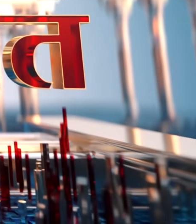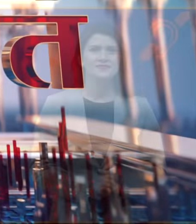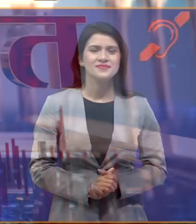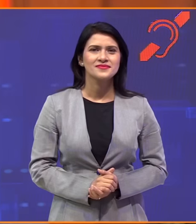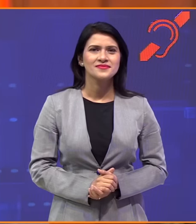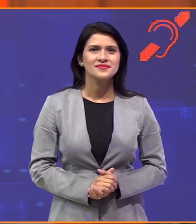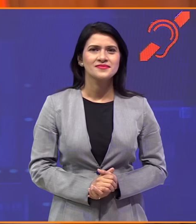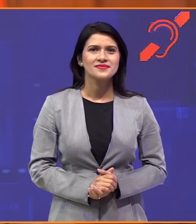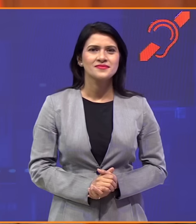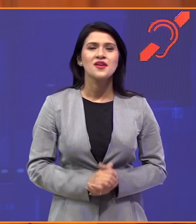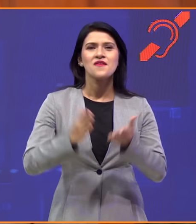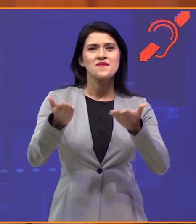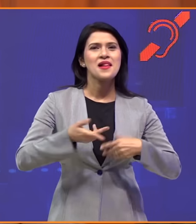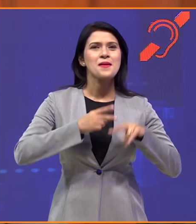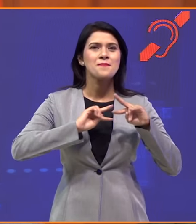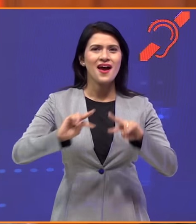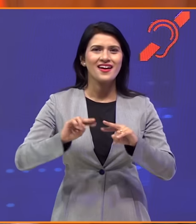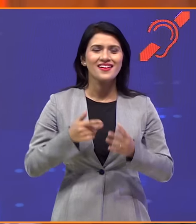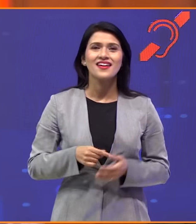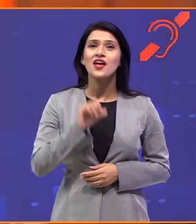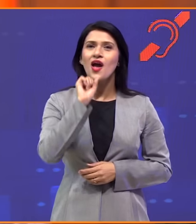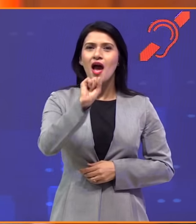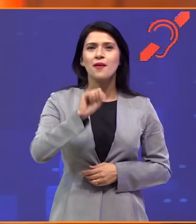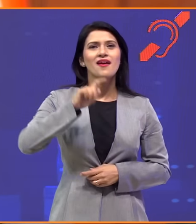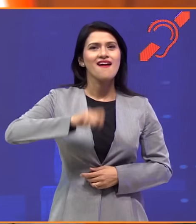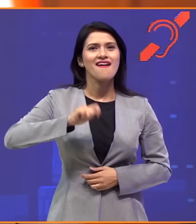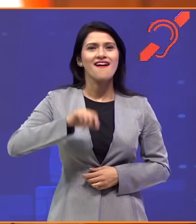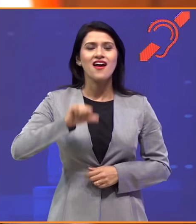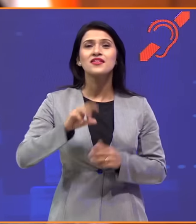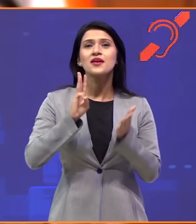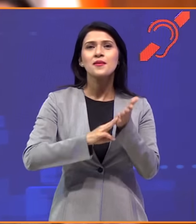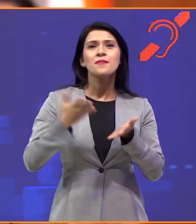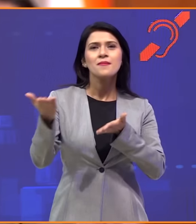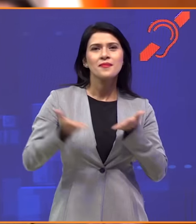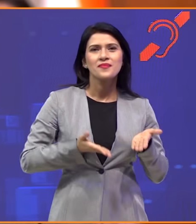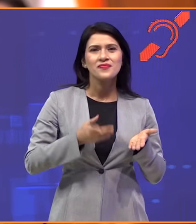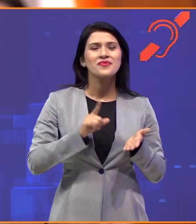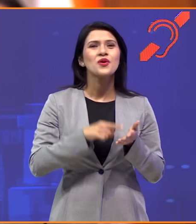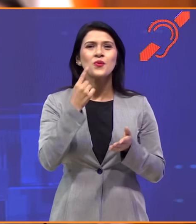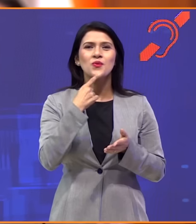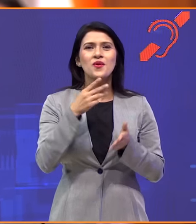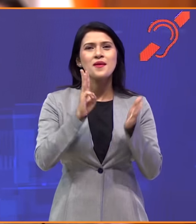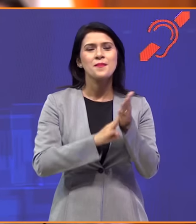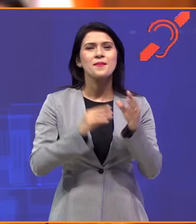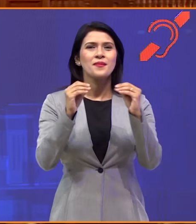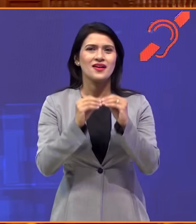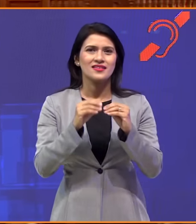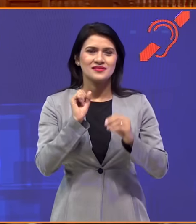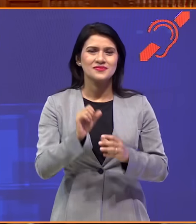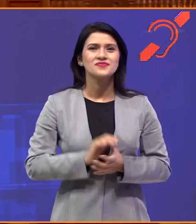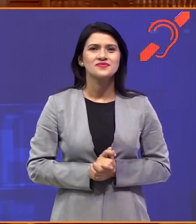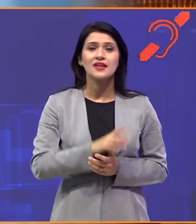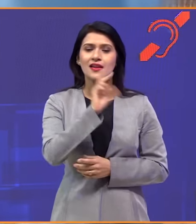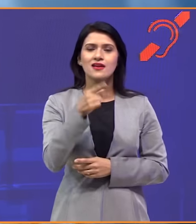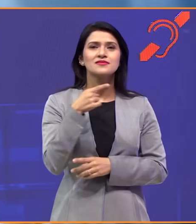नहीं वेलकम बैक आप अदालत में आज हमारे मेहमान है मनोज बाजपई आपकी अदालत में अगला